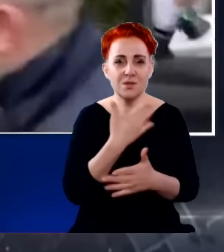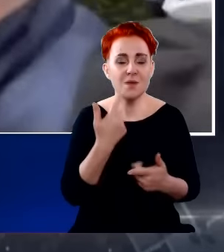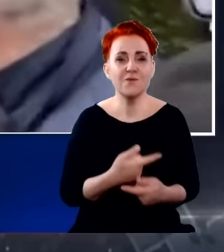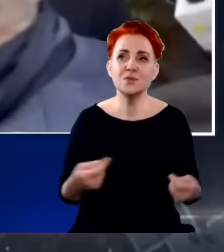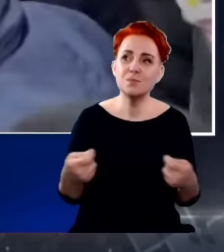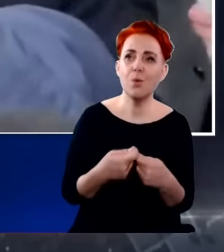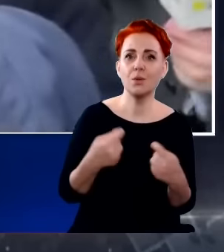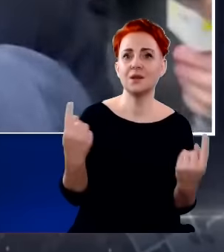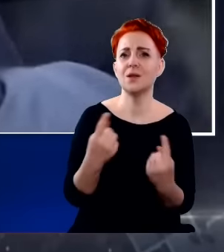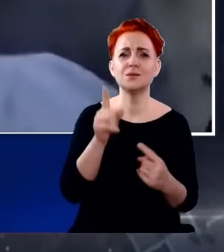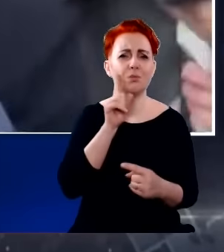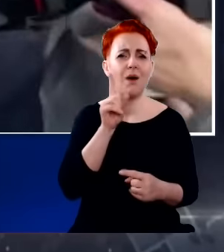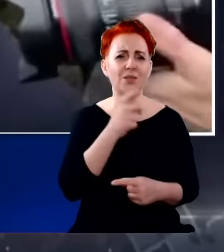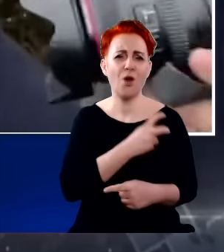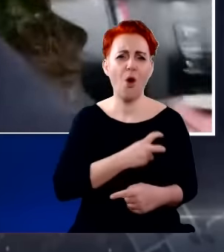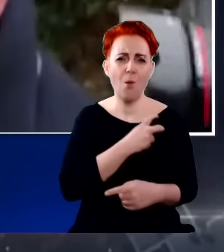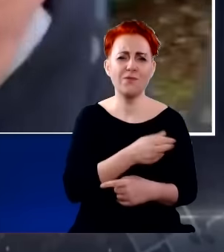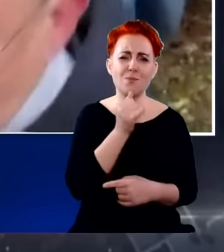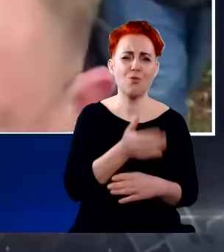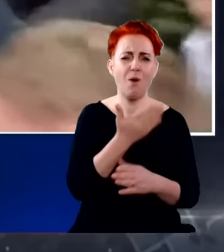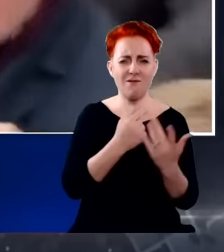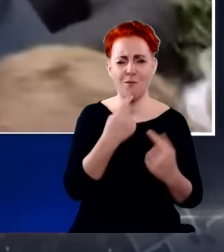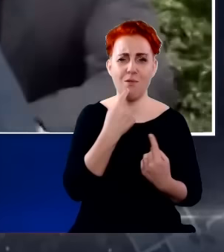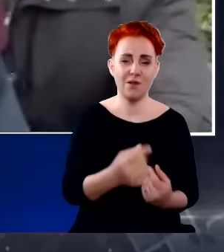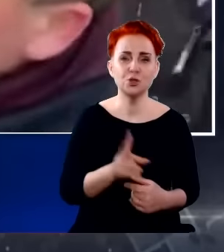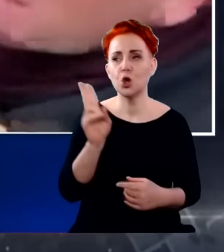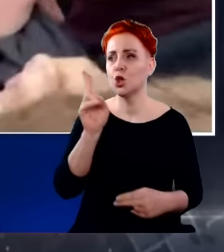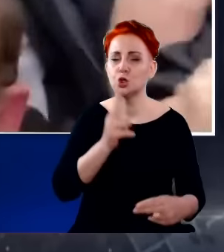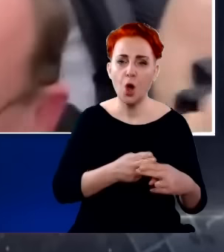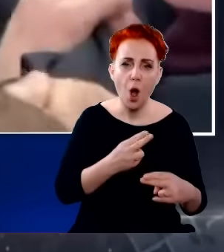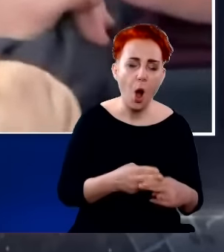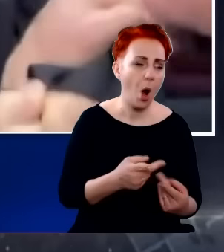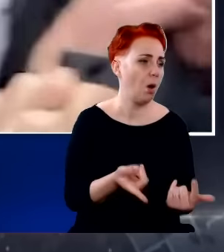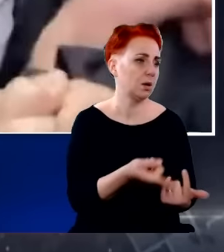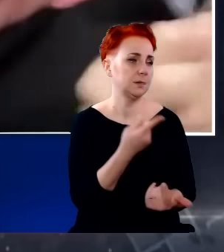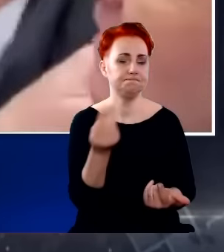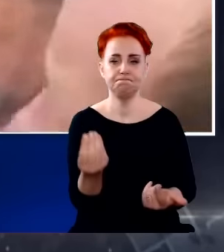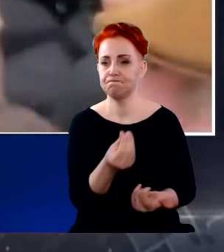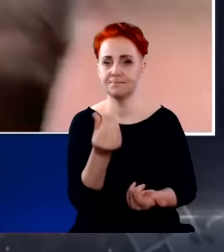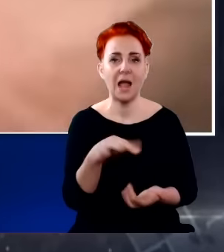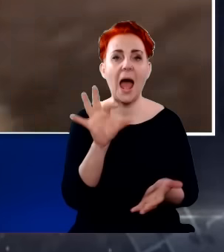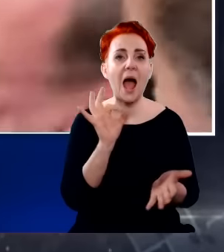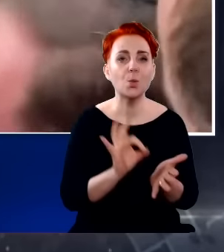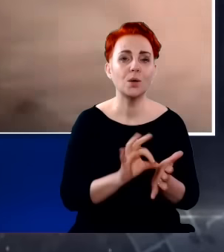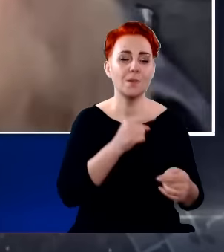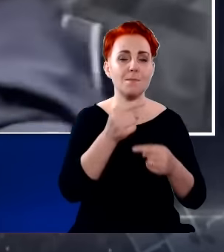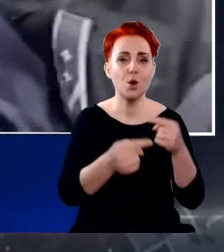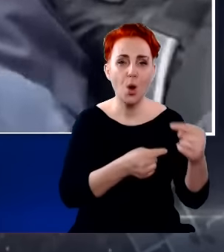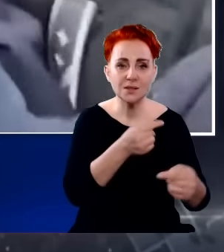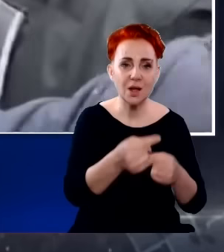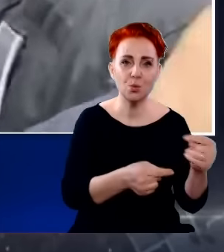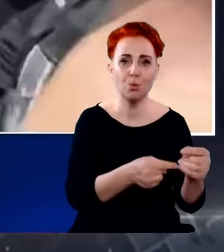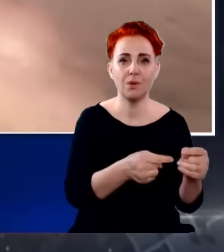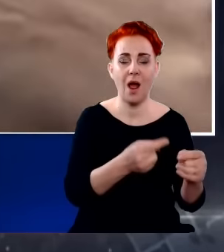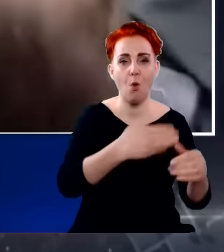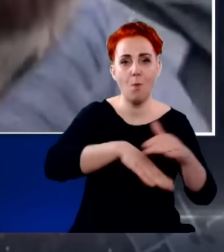sytuacjami, o których pan Hołownia próbował kiedyś mówić. No ktoś choruje, tak, ktoś jest akurat w procedurze obsadzania mandatu, bo